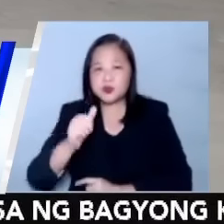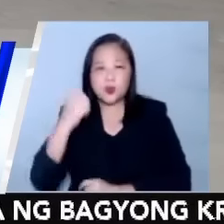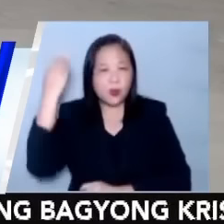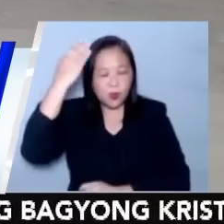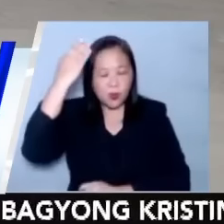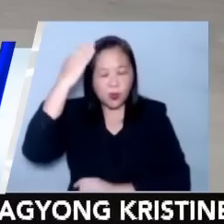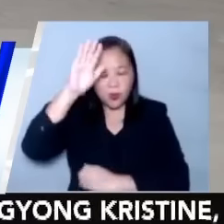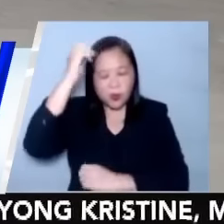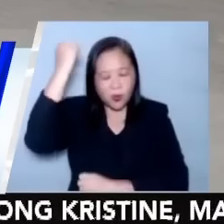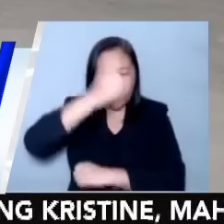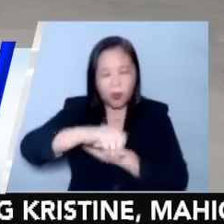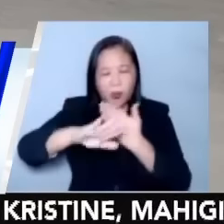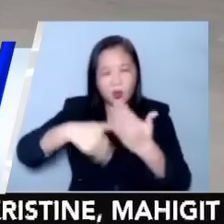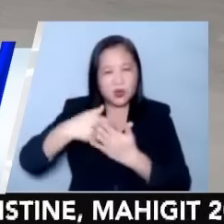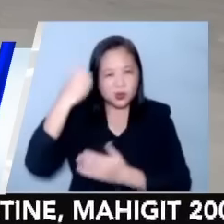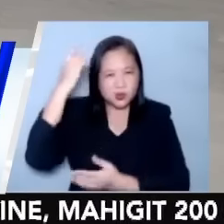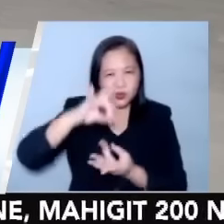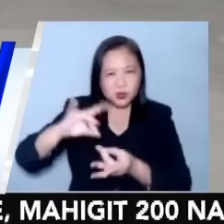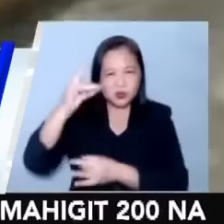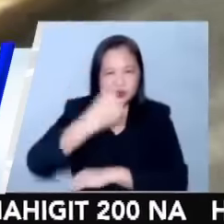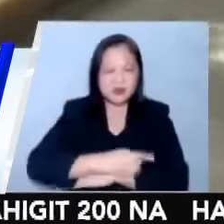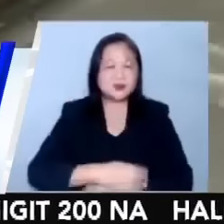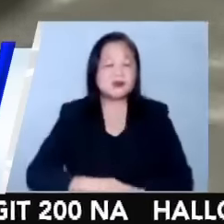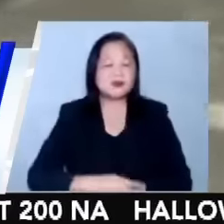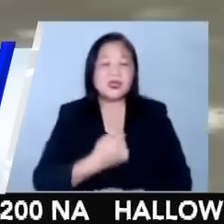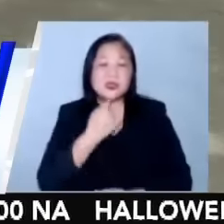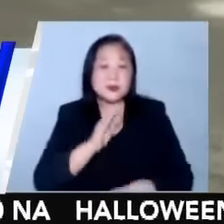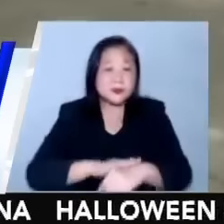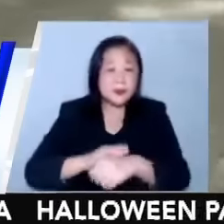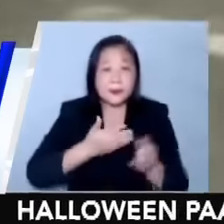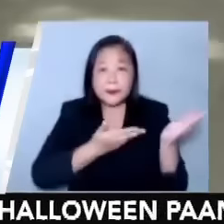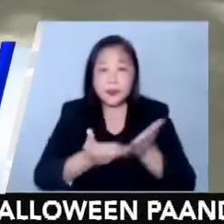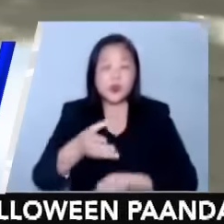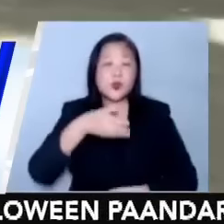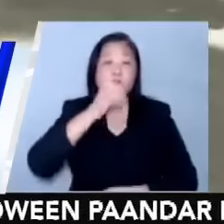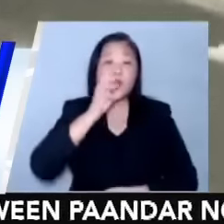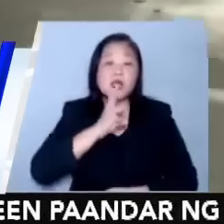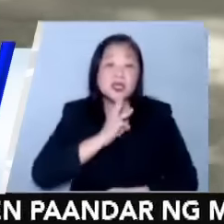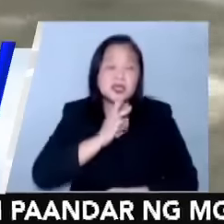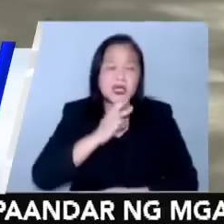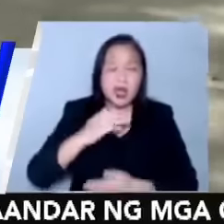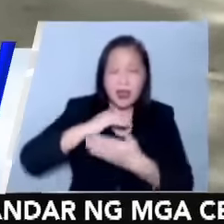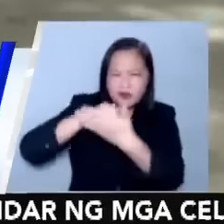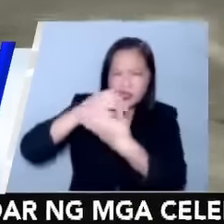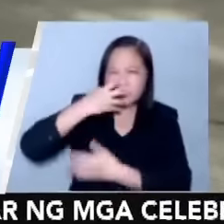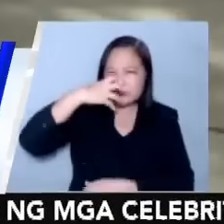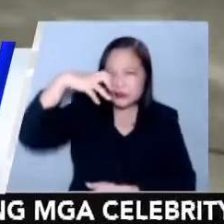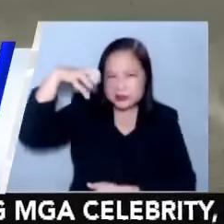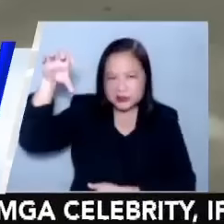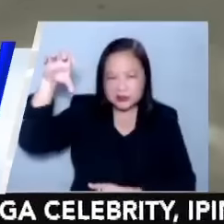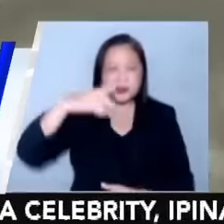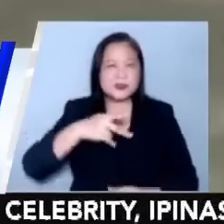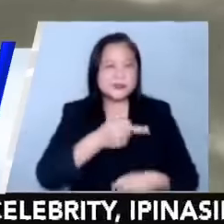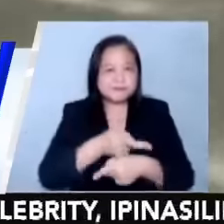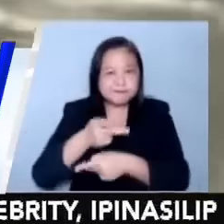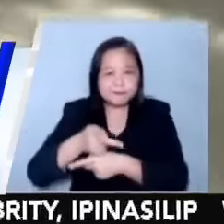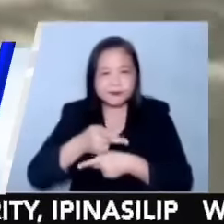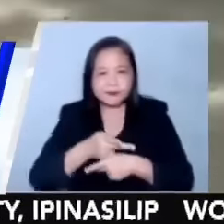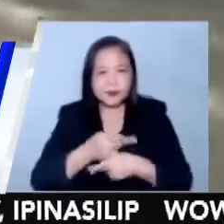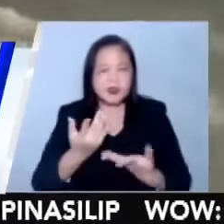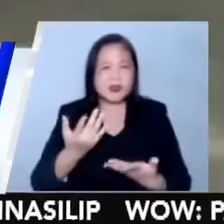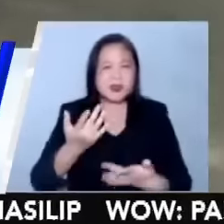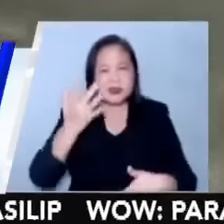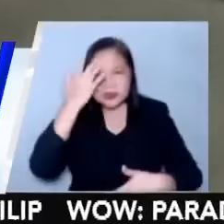sementeryo, magbaon ng sapat na inuming tubig, iwasan ng matinding sikat ng araw, at maging alerto sa mga sintomas ng heat